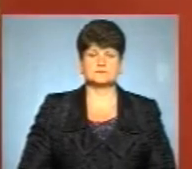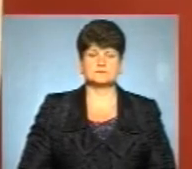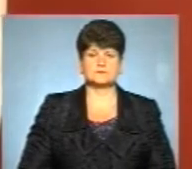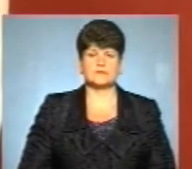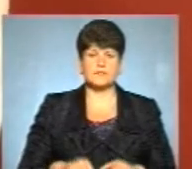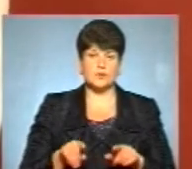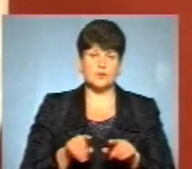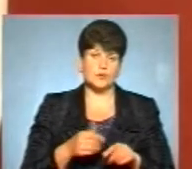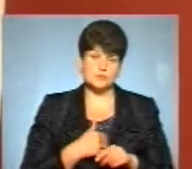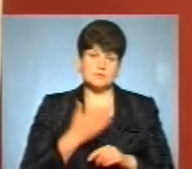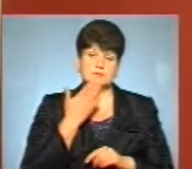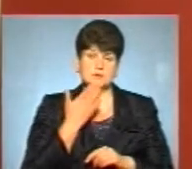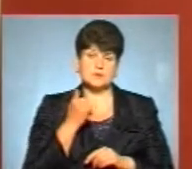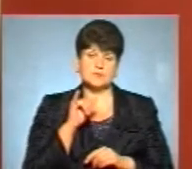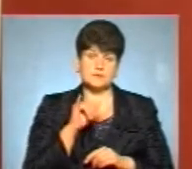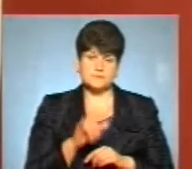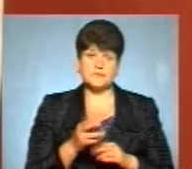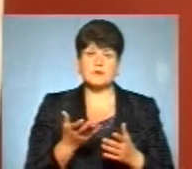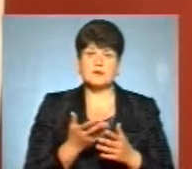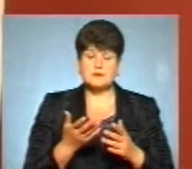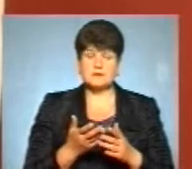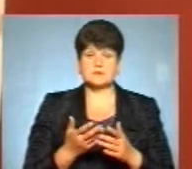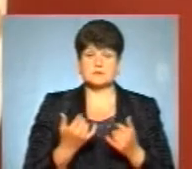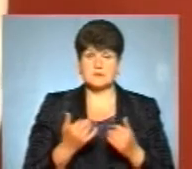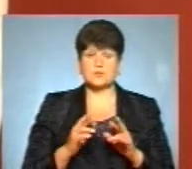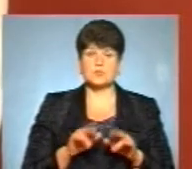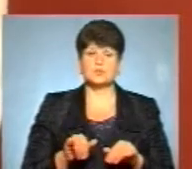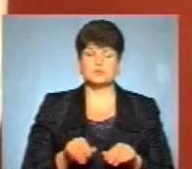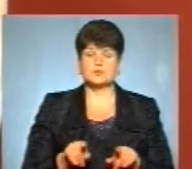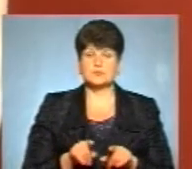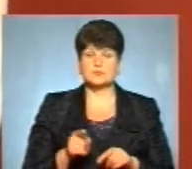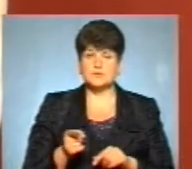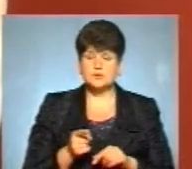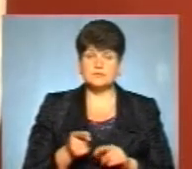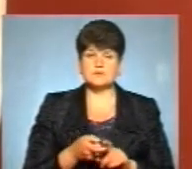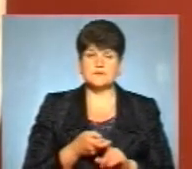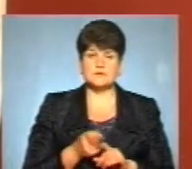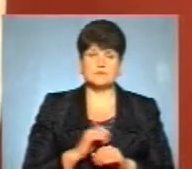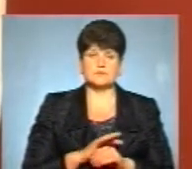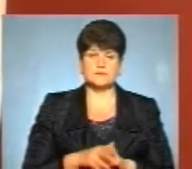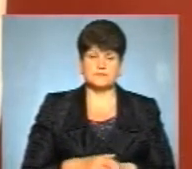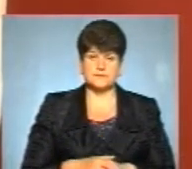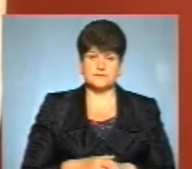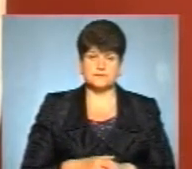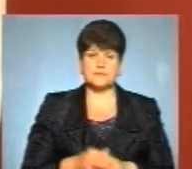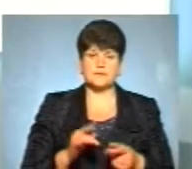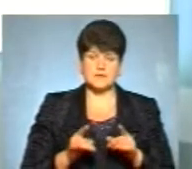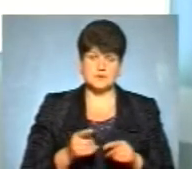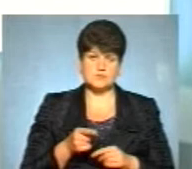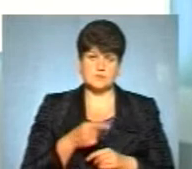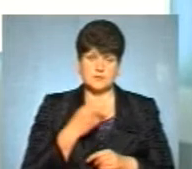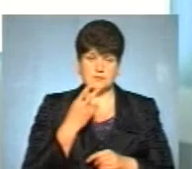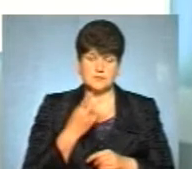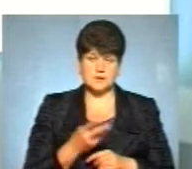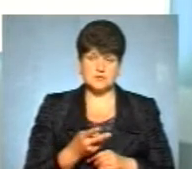Тож вас хочу запитати, які тенденції наразі у Тернополі, що стосується COVID-19? Ну, дійсно, як ми бачимо